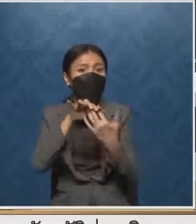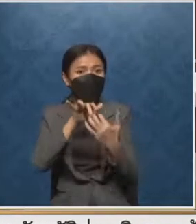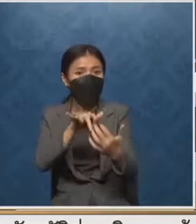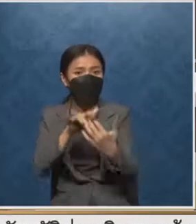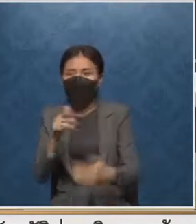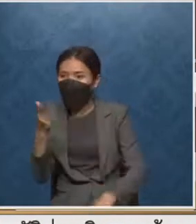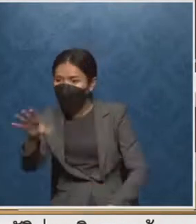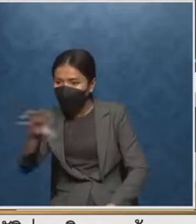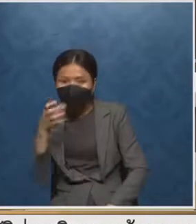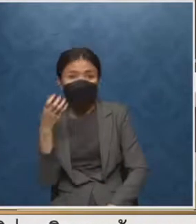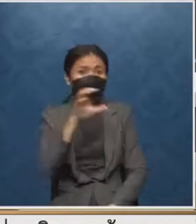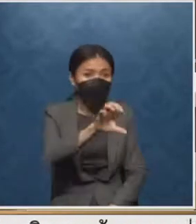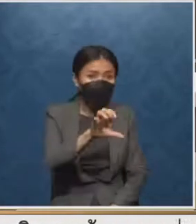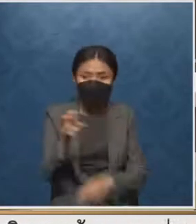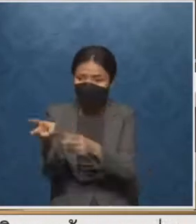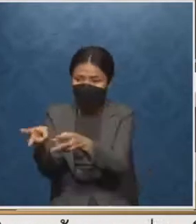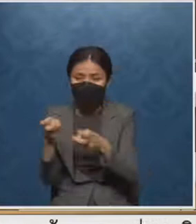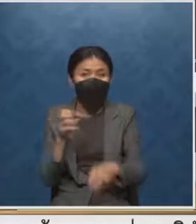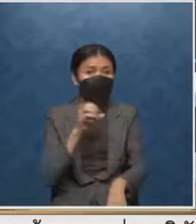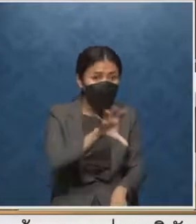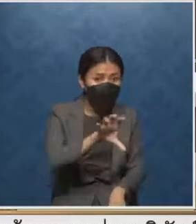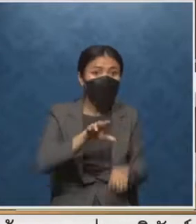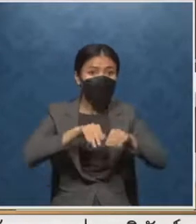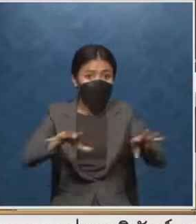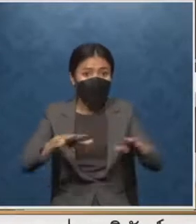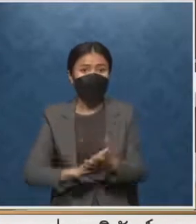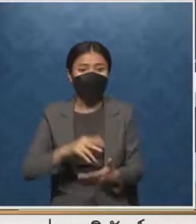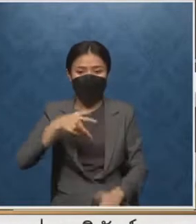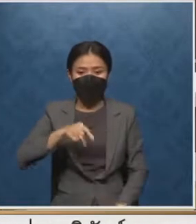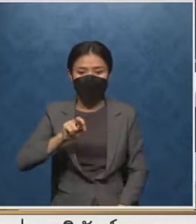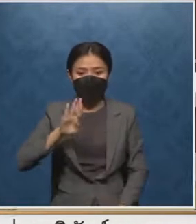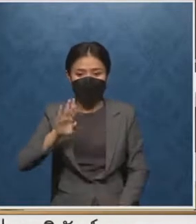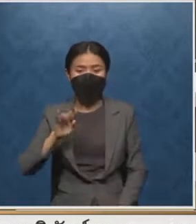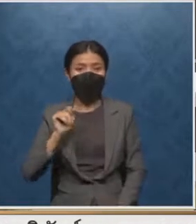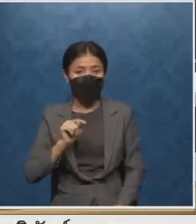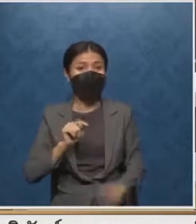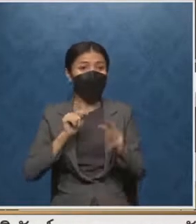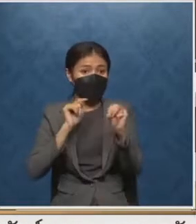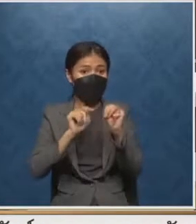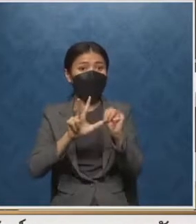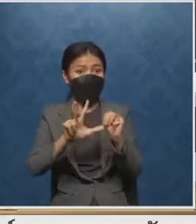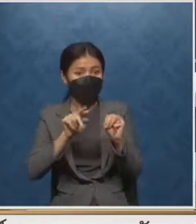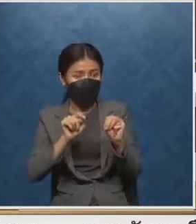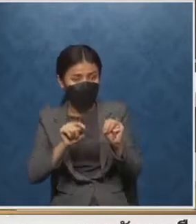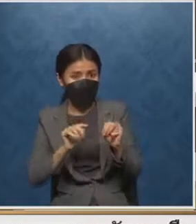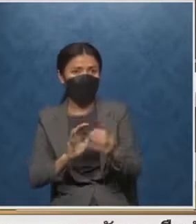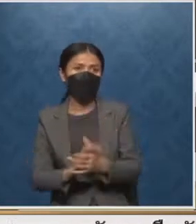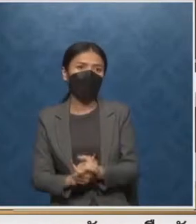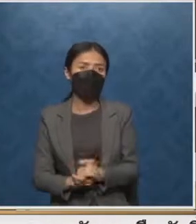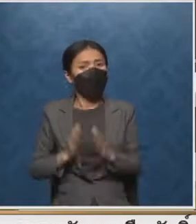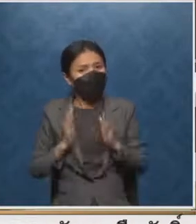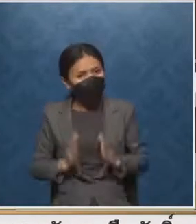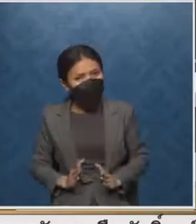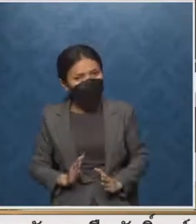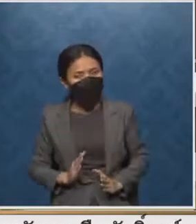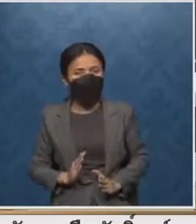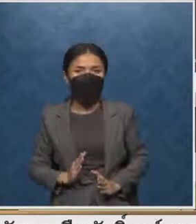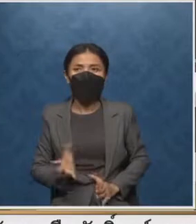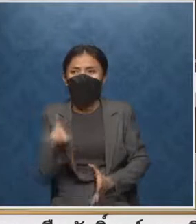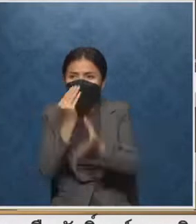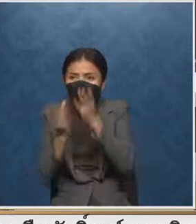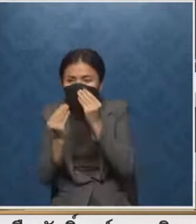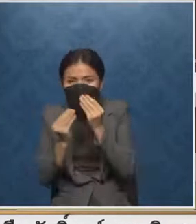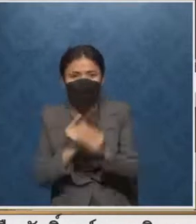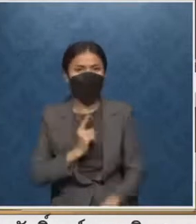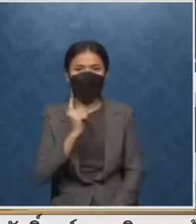3ก็ไม่ได้ปฏิเสธว่าสิ่งนี้ปัจเจกบุคคลไม่ใช่เป็นผู้ผลิตสื่อหรือเป็นผู้รับรู้สื่